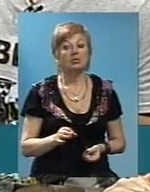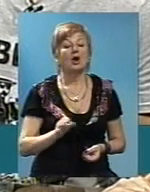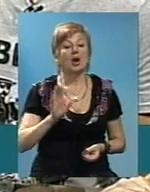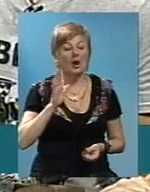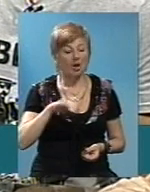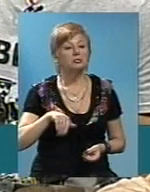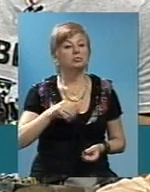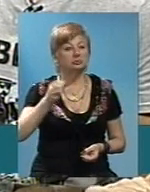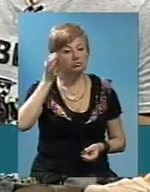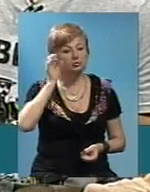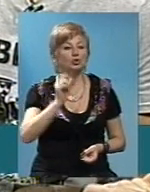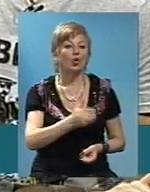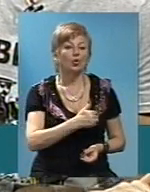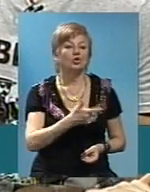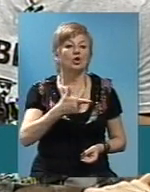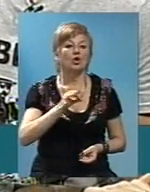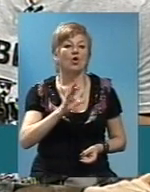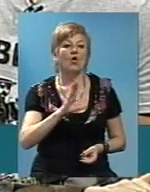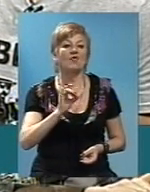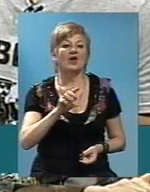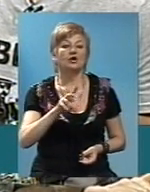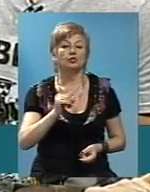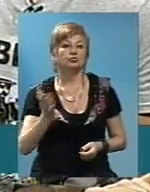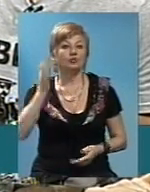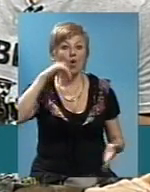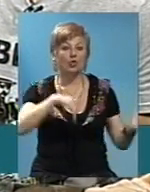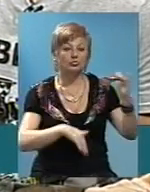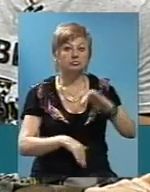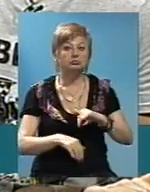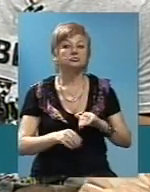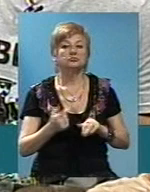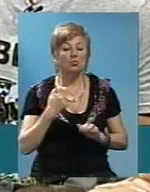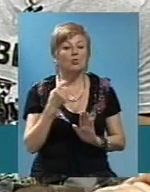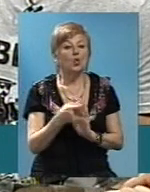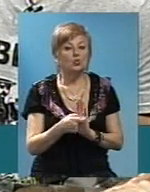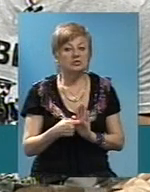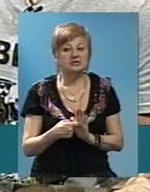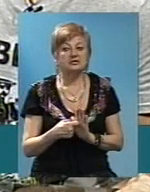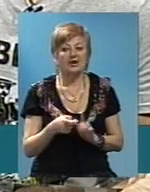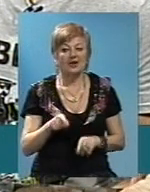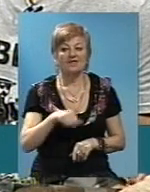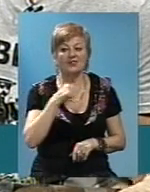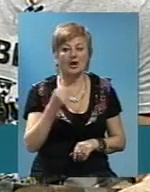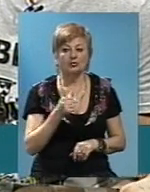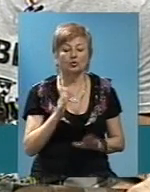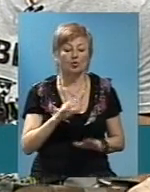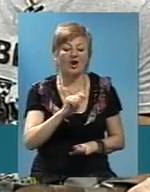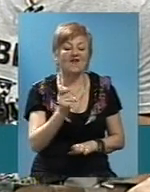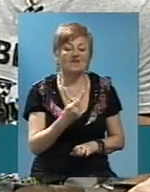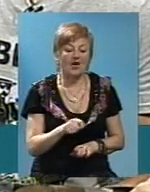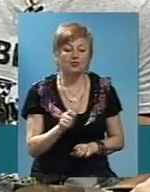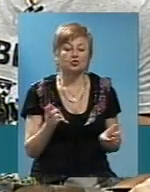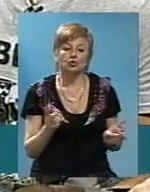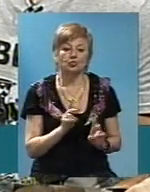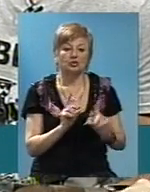що вже їх хотіли на Говерлу. І ми дізналися, що в цьому році лише у серпні ми вже встигнемо.